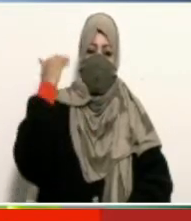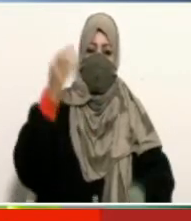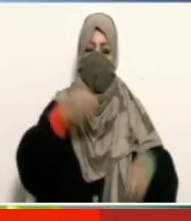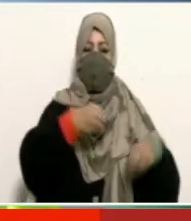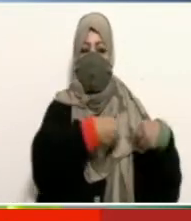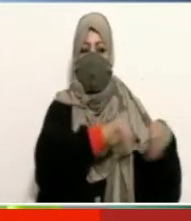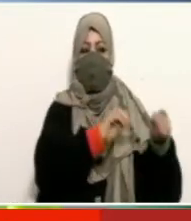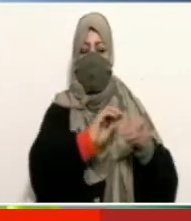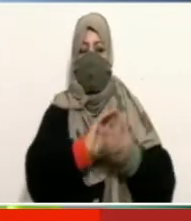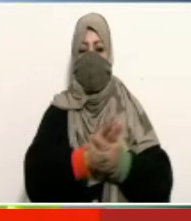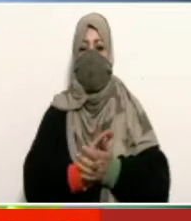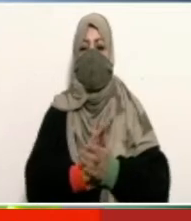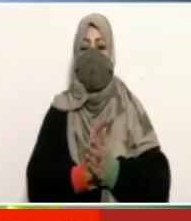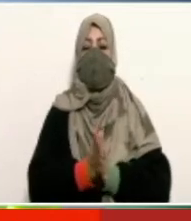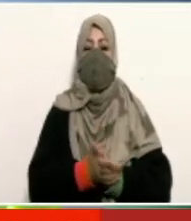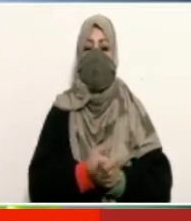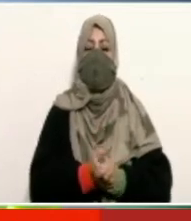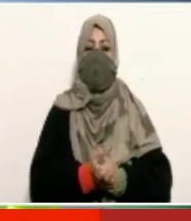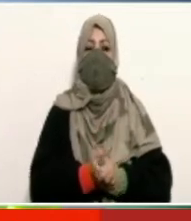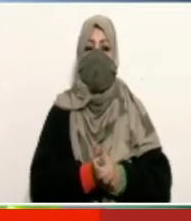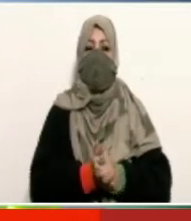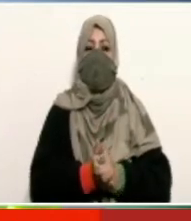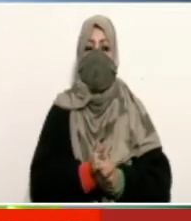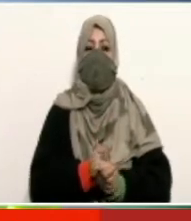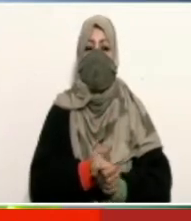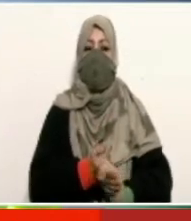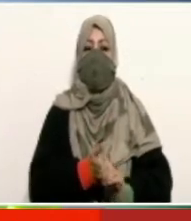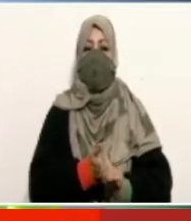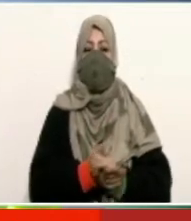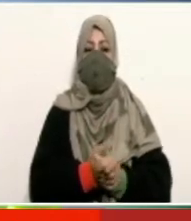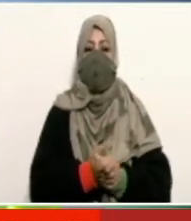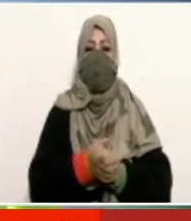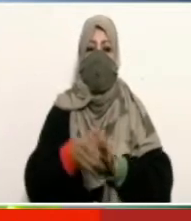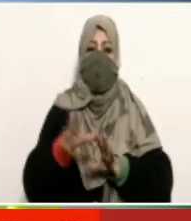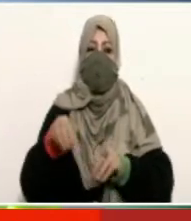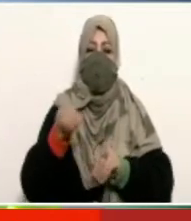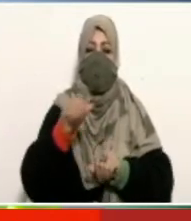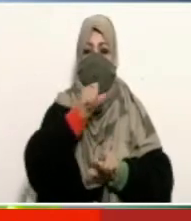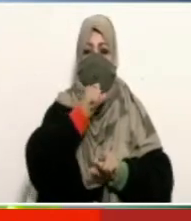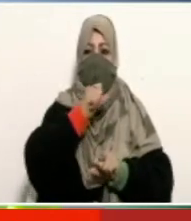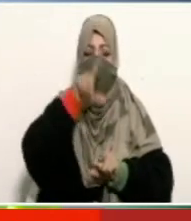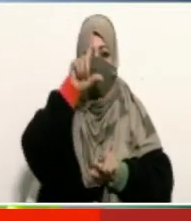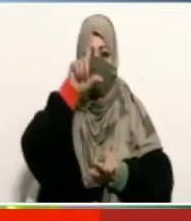هي عندكم ارض من جدك؟ نعم ايوه هي حبس